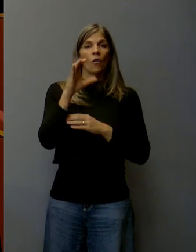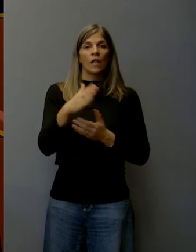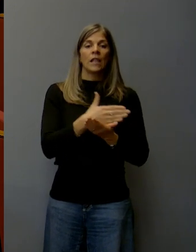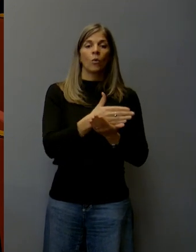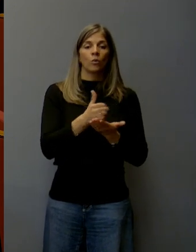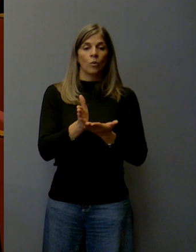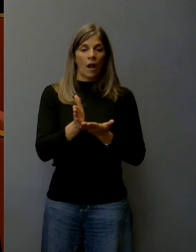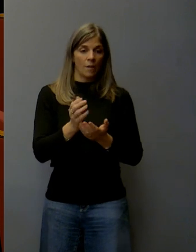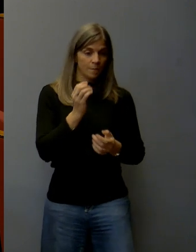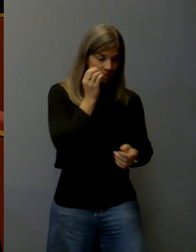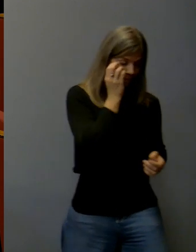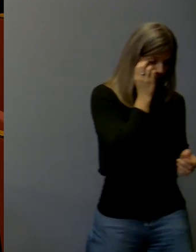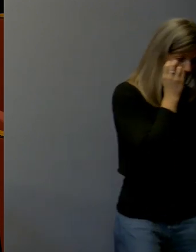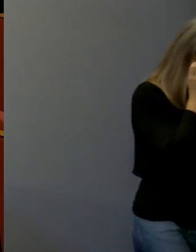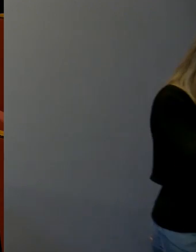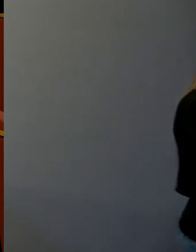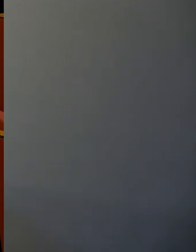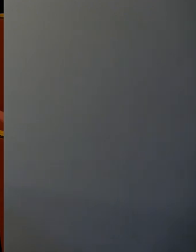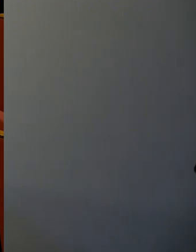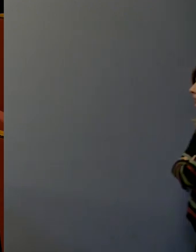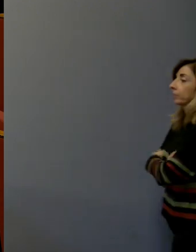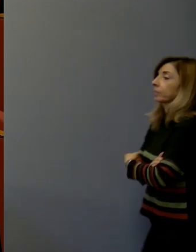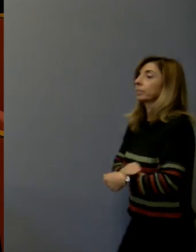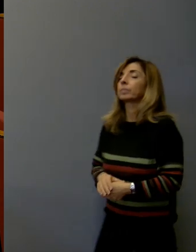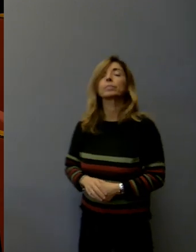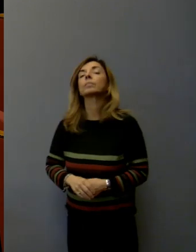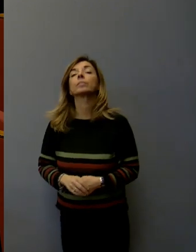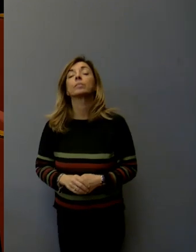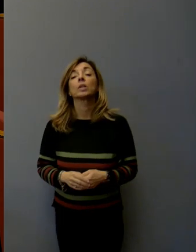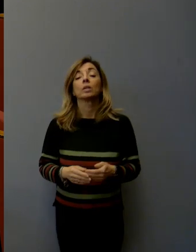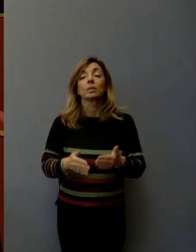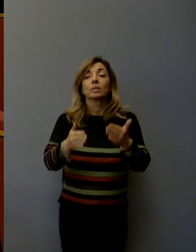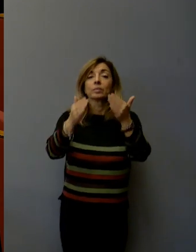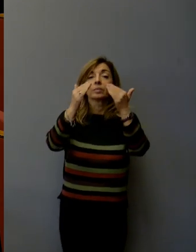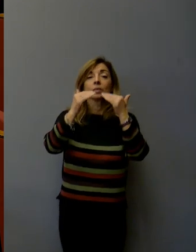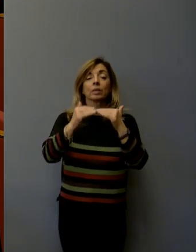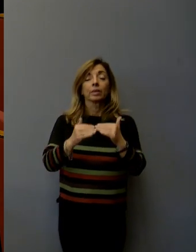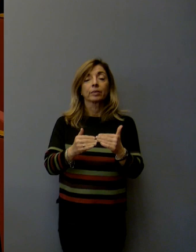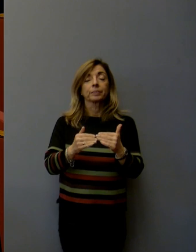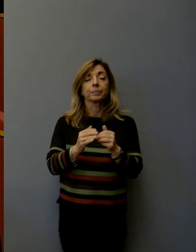il prossimo dg è il 4508 ed è dedicato